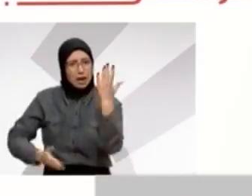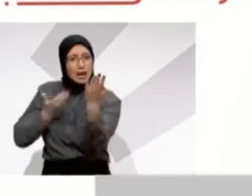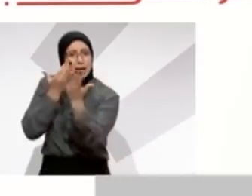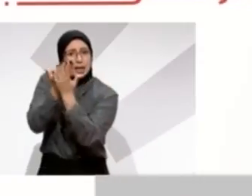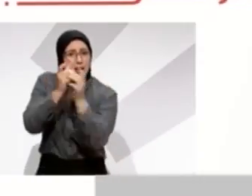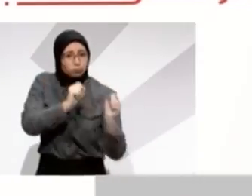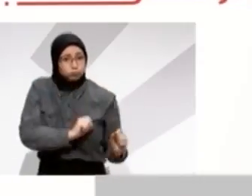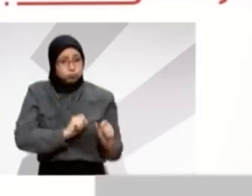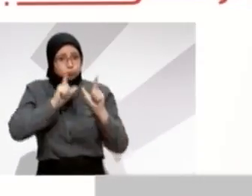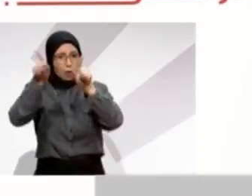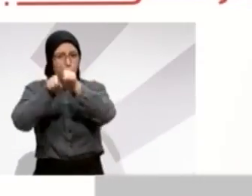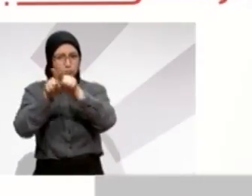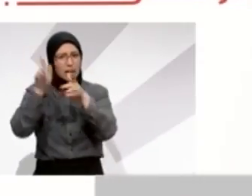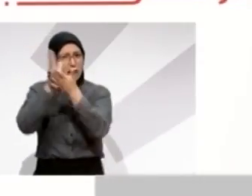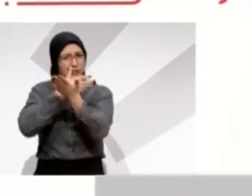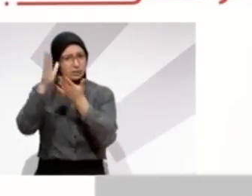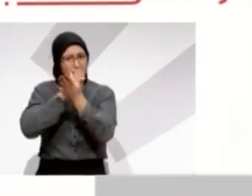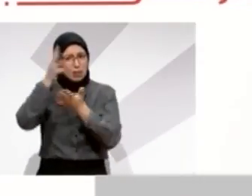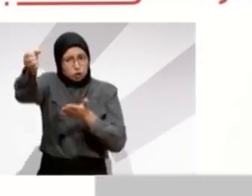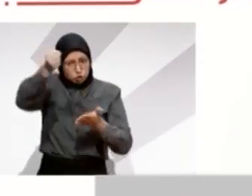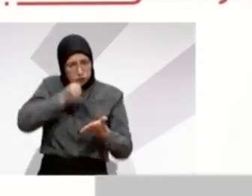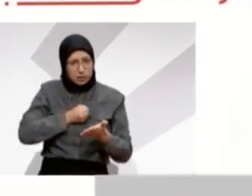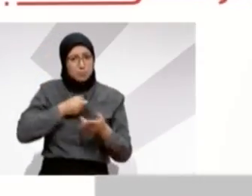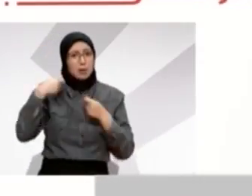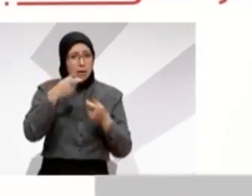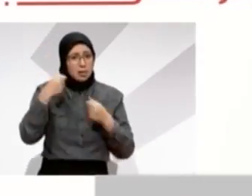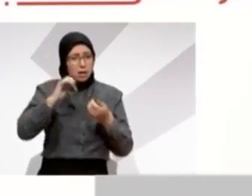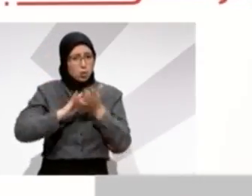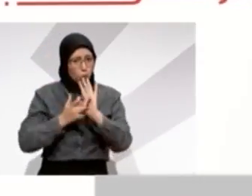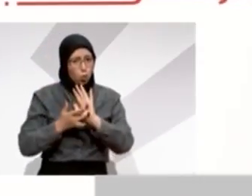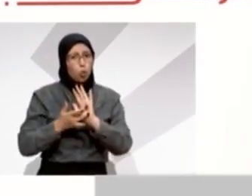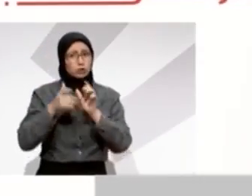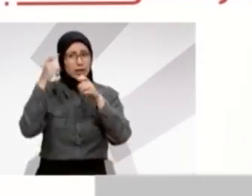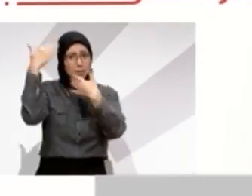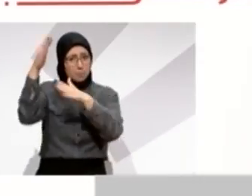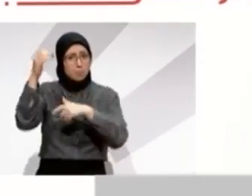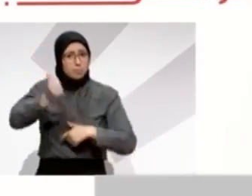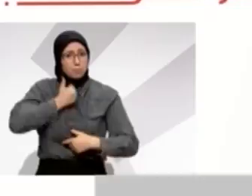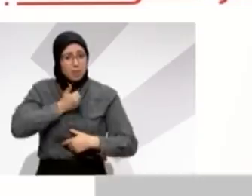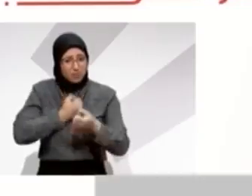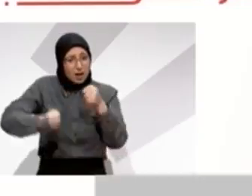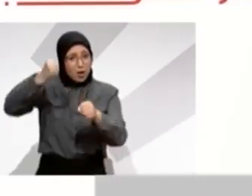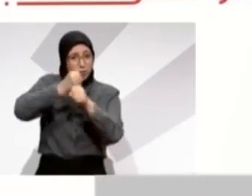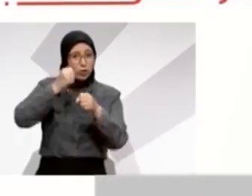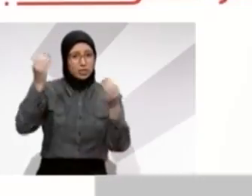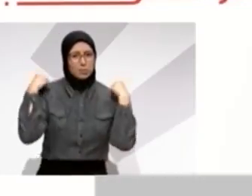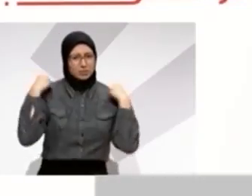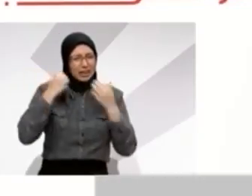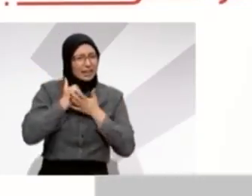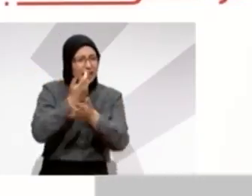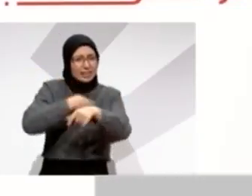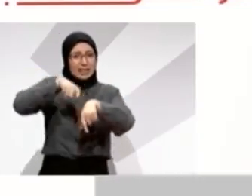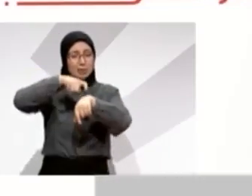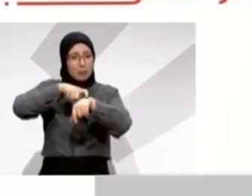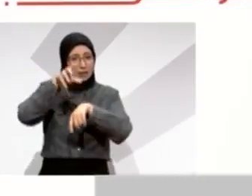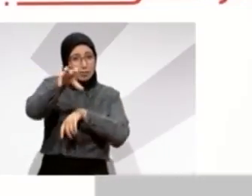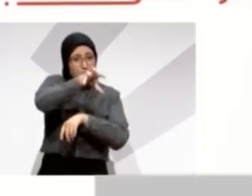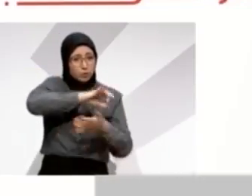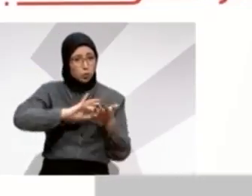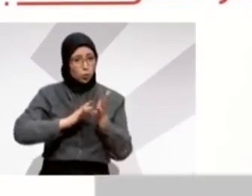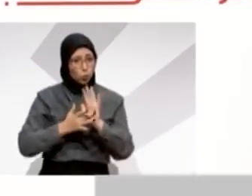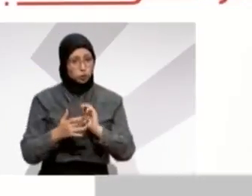ناخذ نصيبنا من الاستثمار والعمومي ويجيبوا المستثمرين الخاطفين ونع ون وكم في البلديه والجماعات المحليه